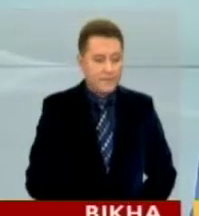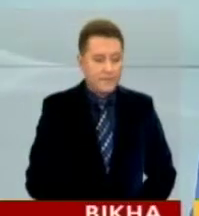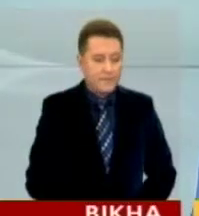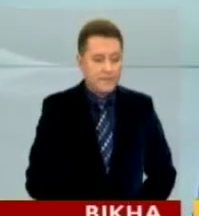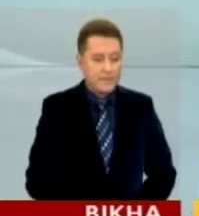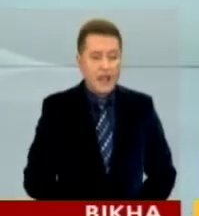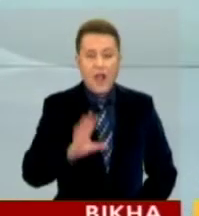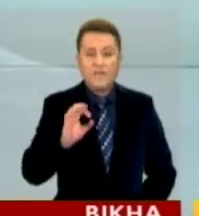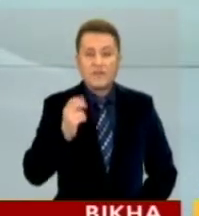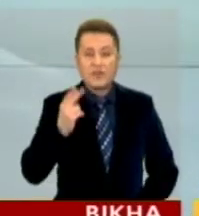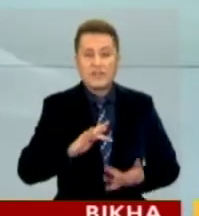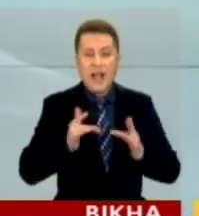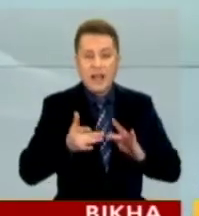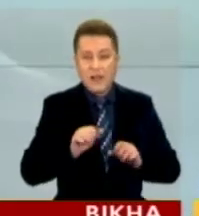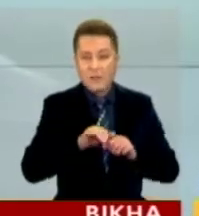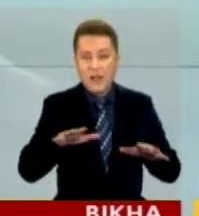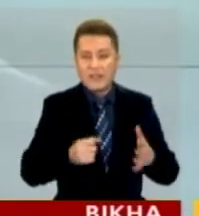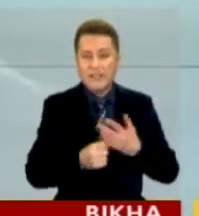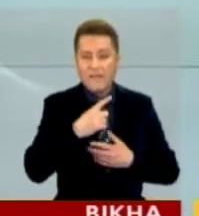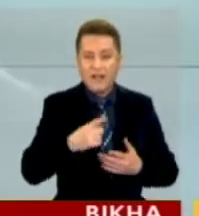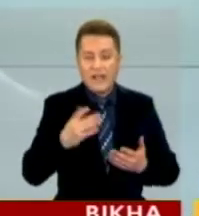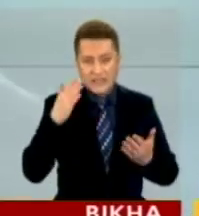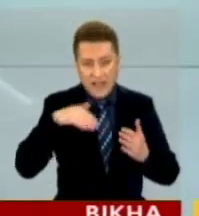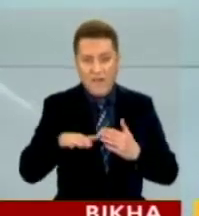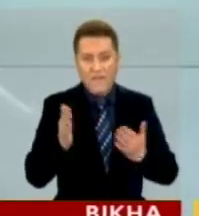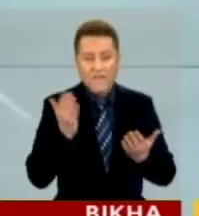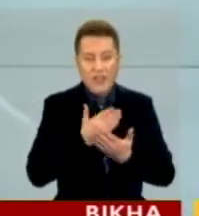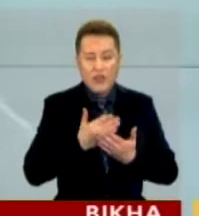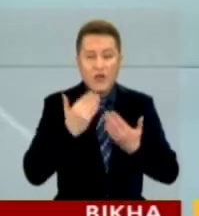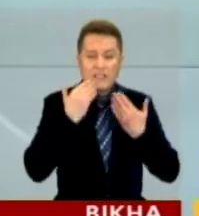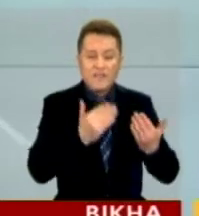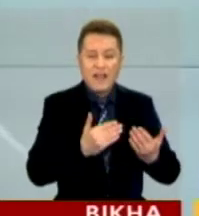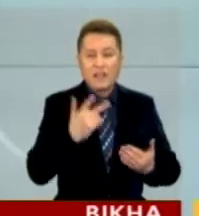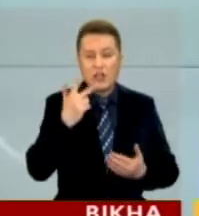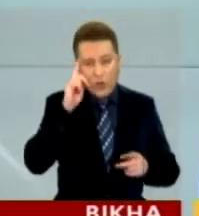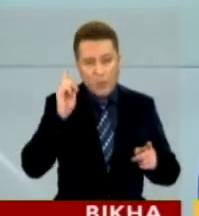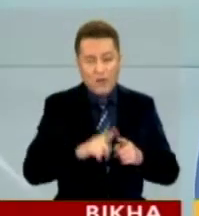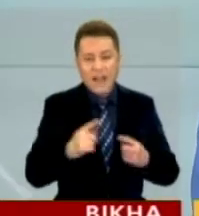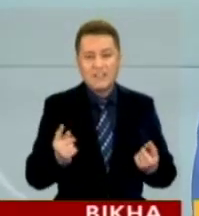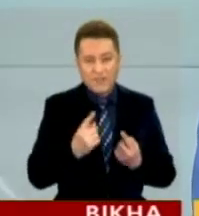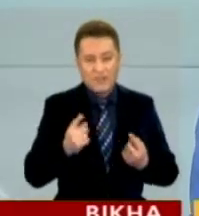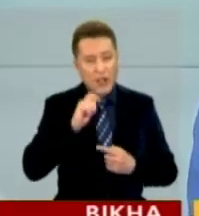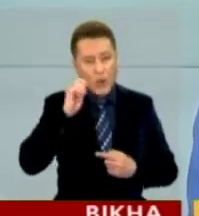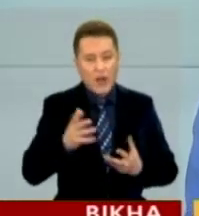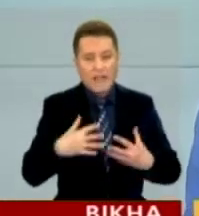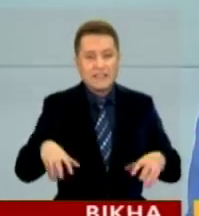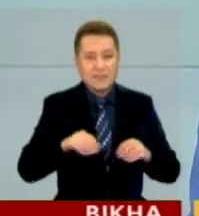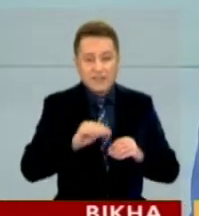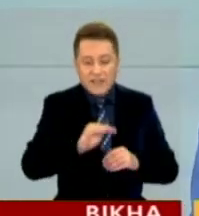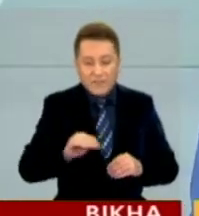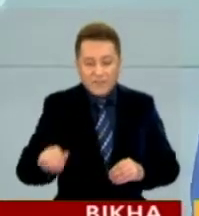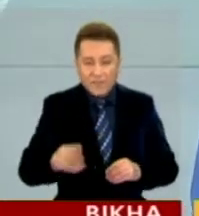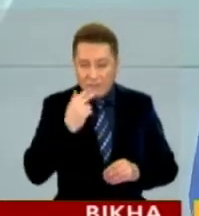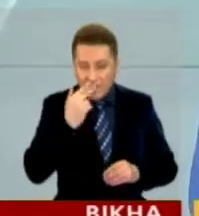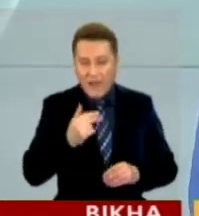От у соціальних мережах з'явилося відео звернення трьох братиків зі звичайної української сім'ї. Маленькі харків'яни говорять до